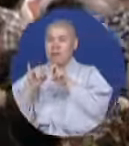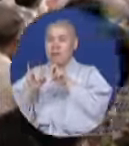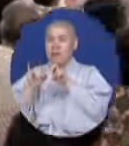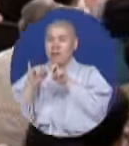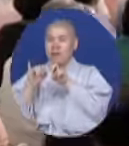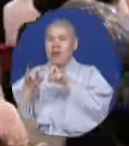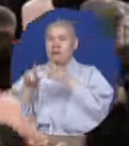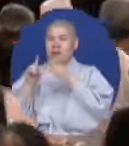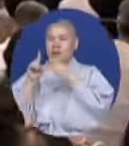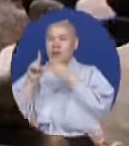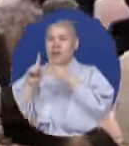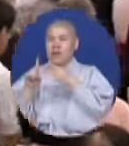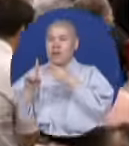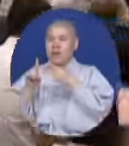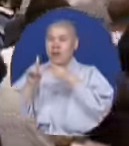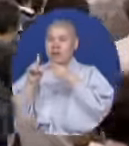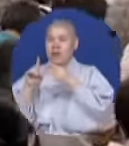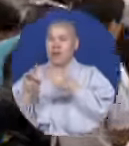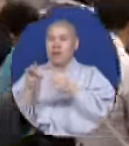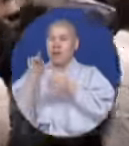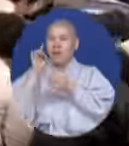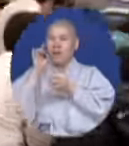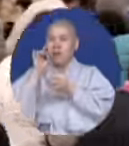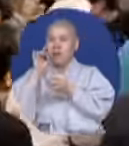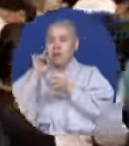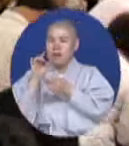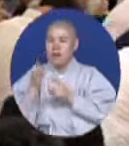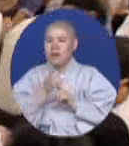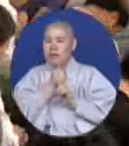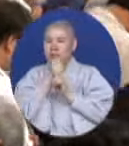왕 다